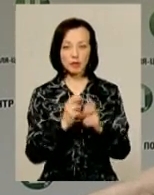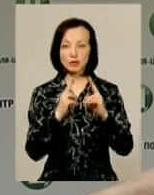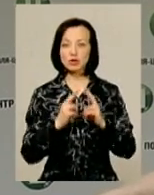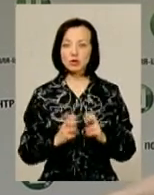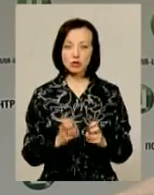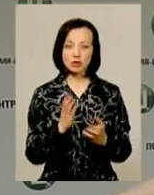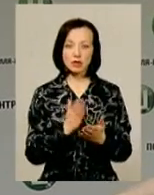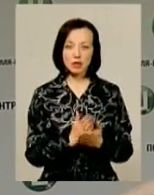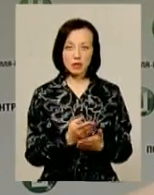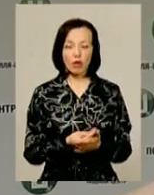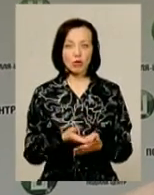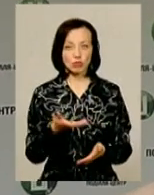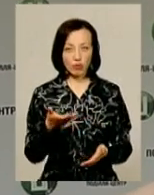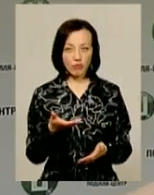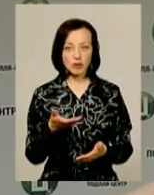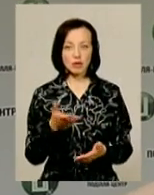є коштовні.